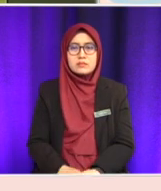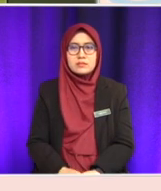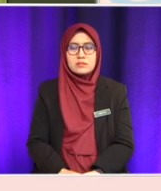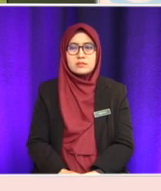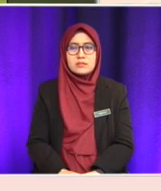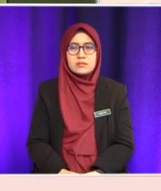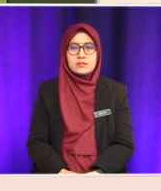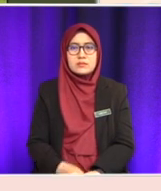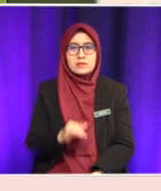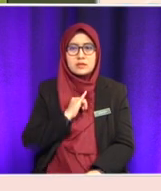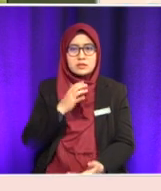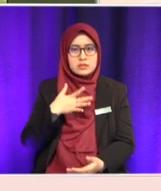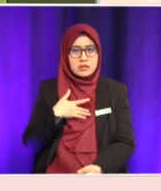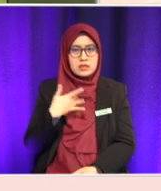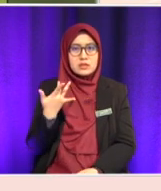bendera